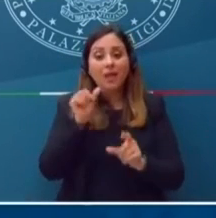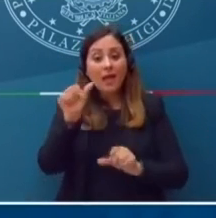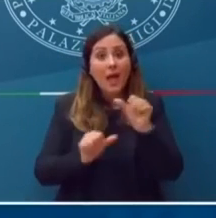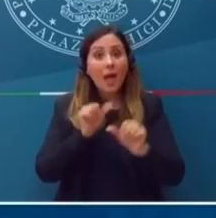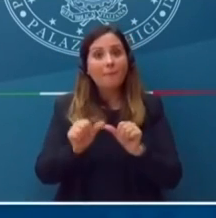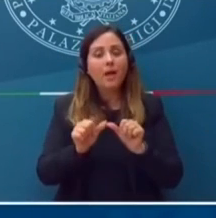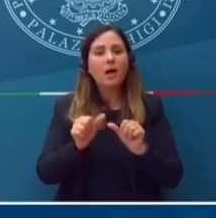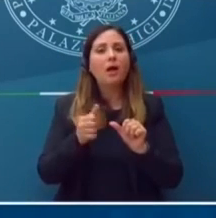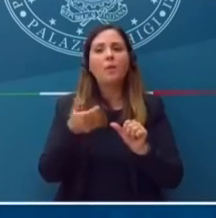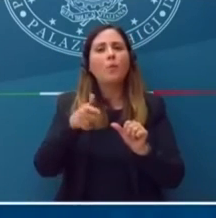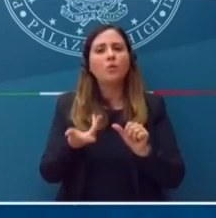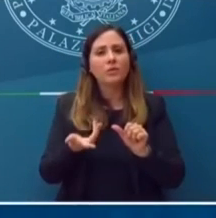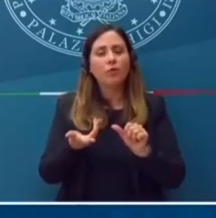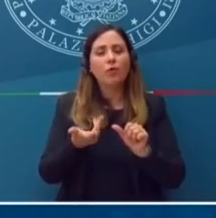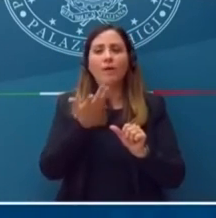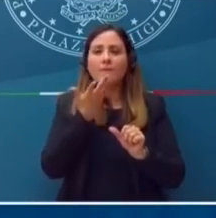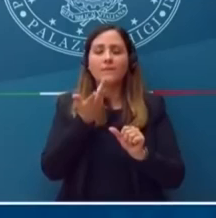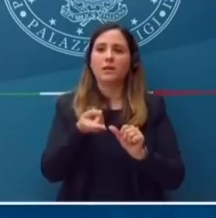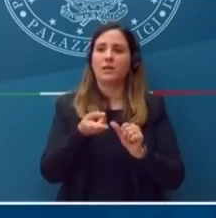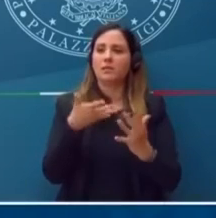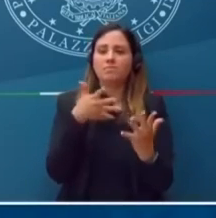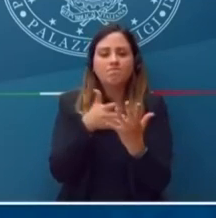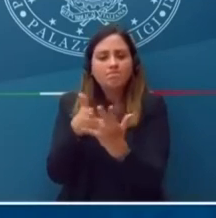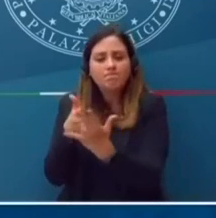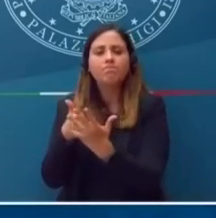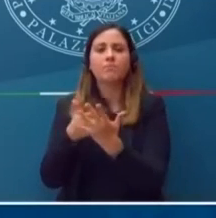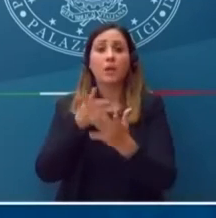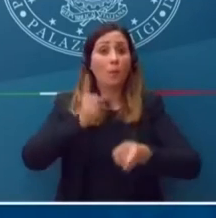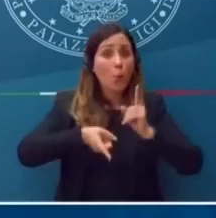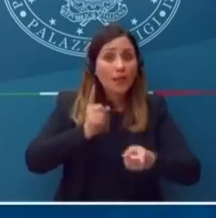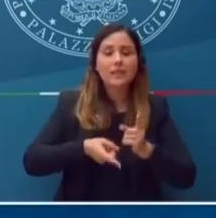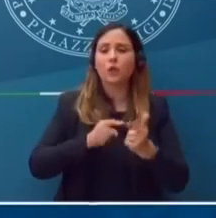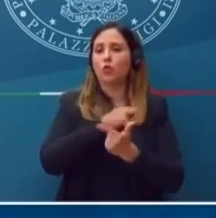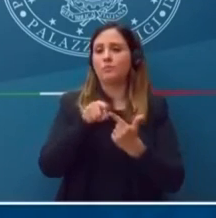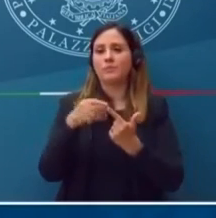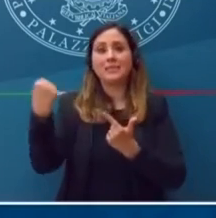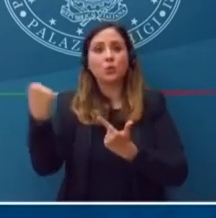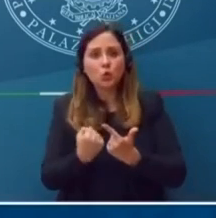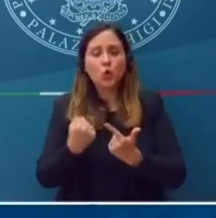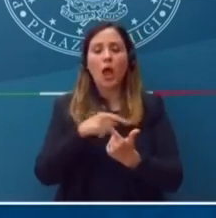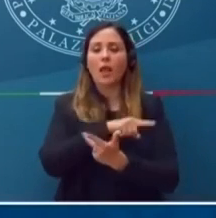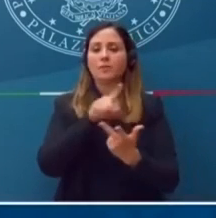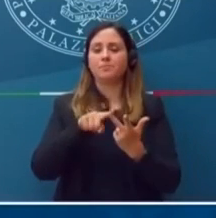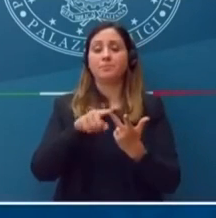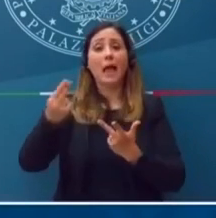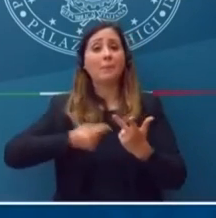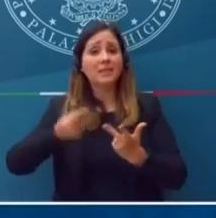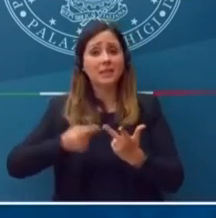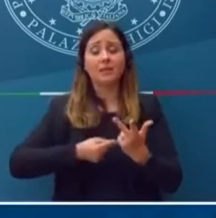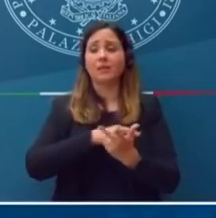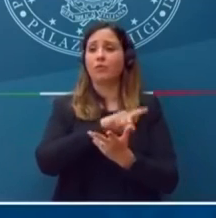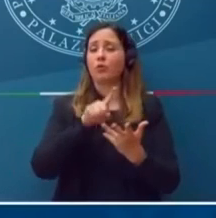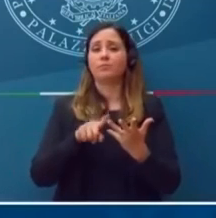dire, l'ostacolo, quelli che sono gli ostacoli a livello politico, istituzionale,